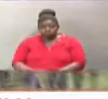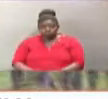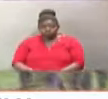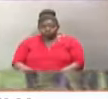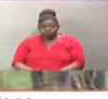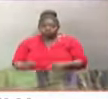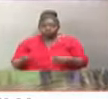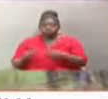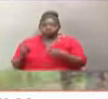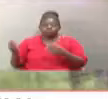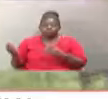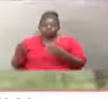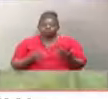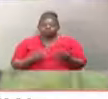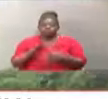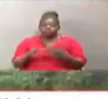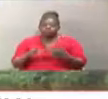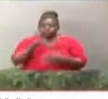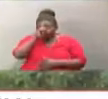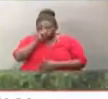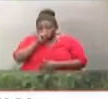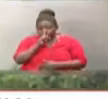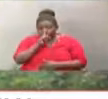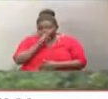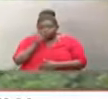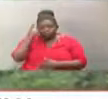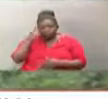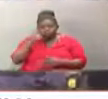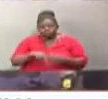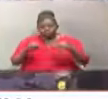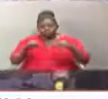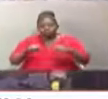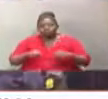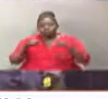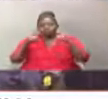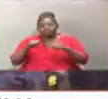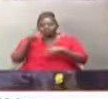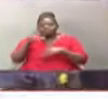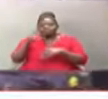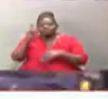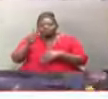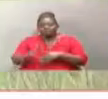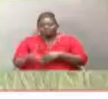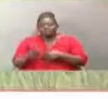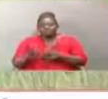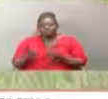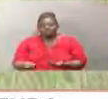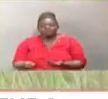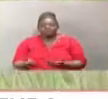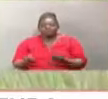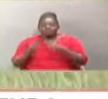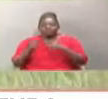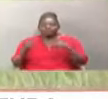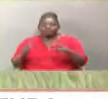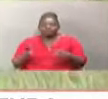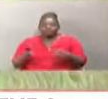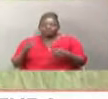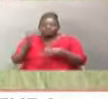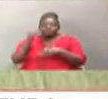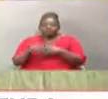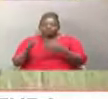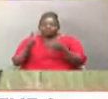Ende zimwaniriza era zonna zisirise nga zitegedde nti mukama wazo atuse mufamu azuse n'azirambula era